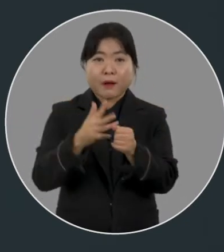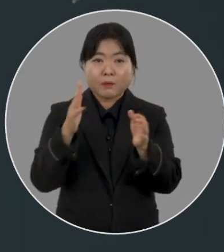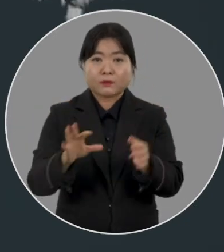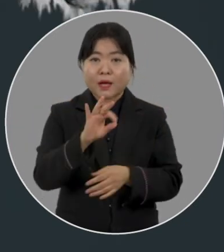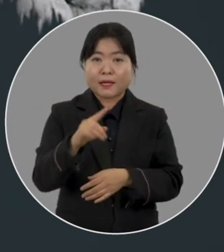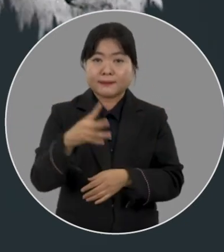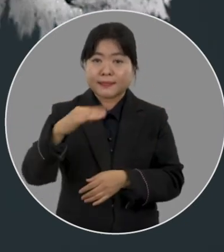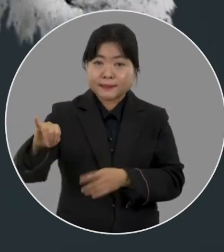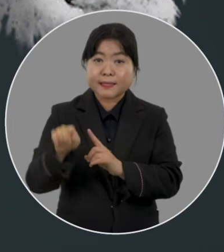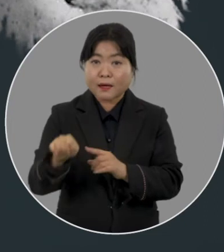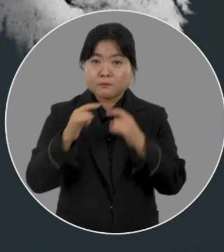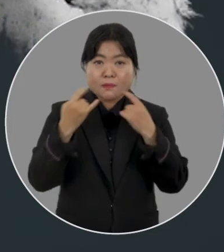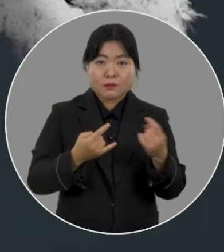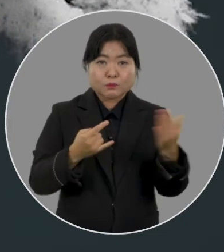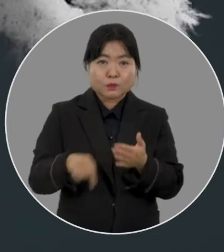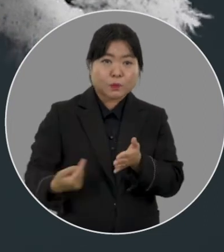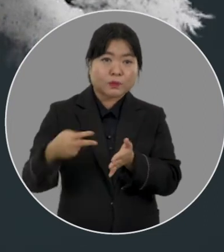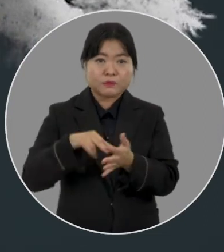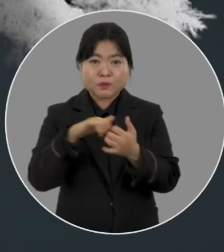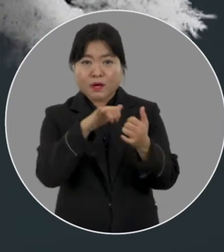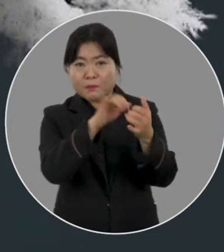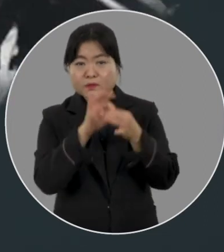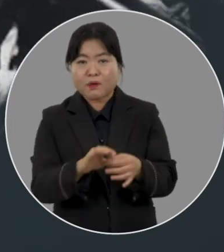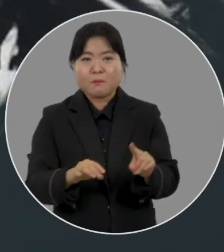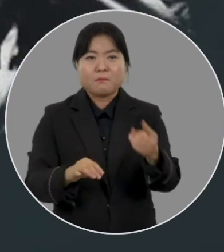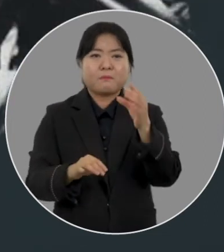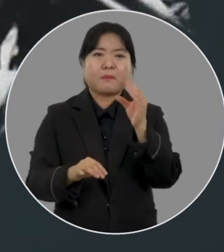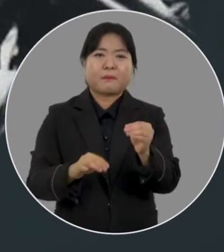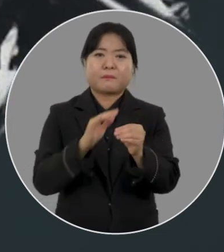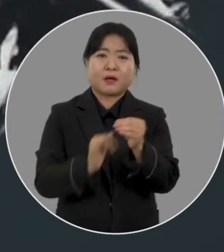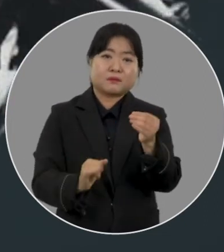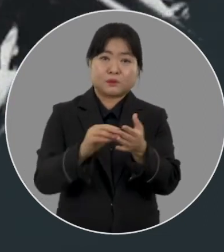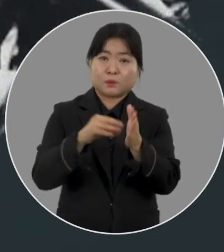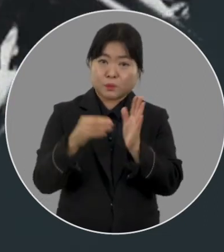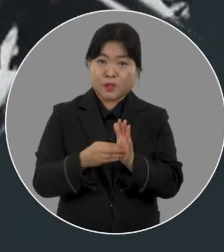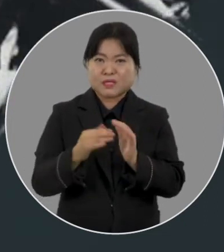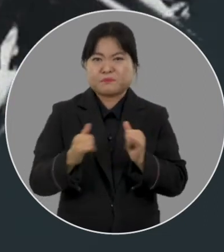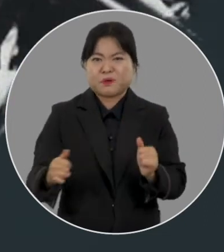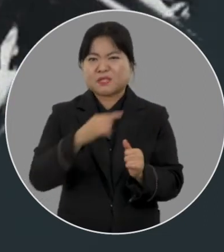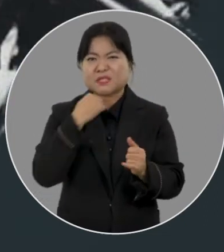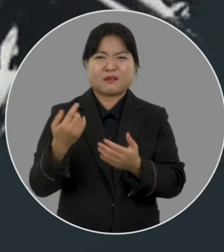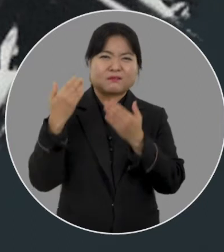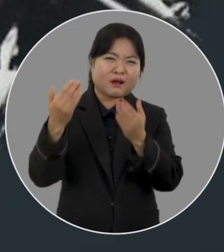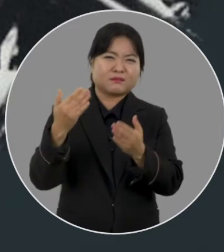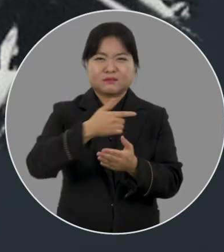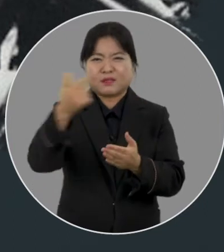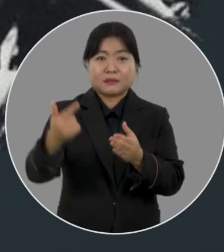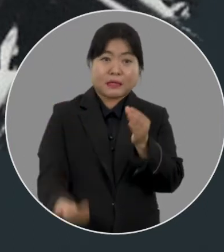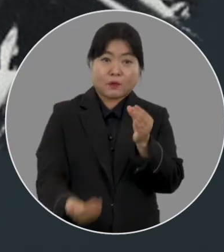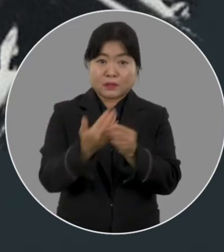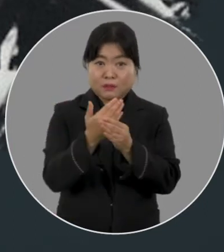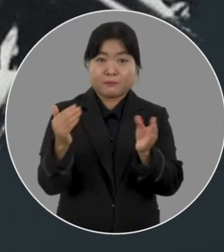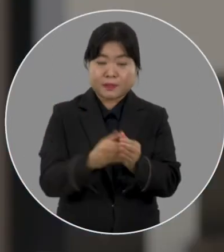동안 알제리가 프랑스로부터 독립전쟁을 하면서 200만 가까운 인명이 희생당하는 또